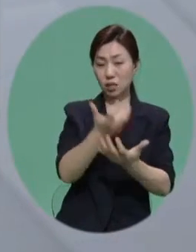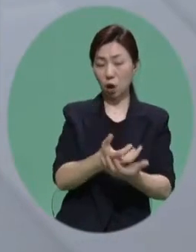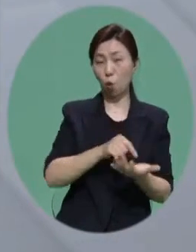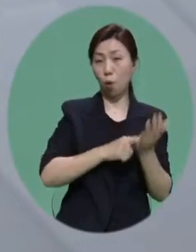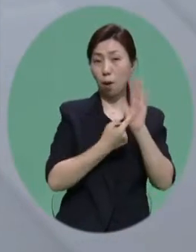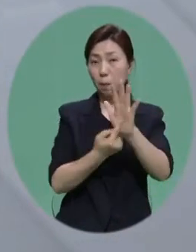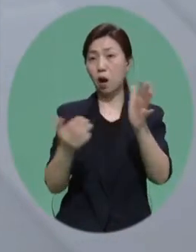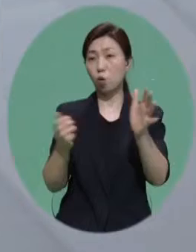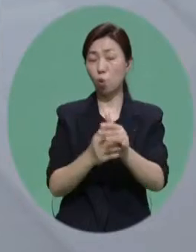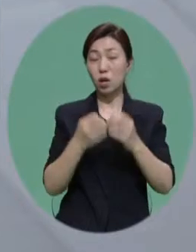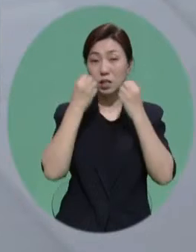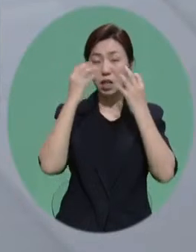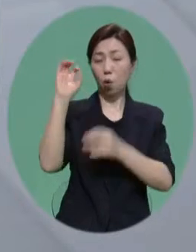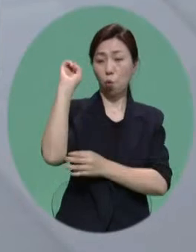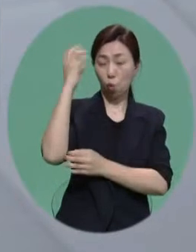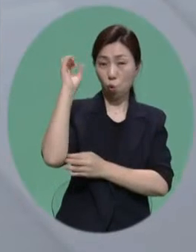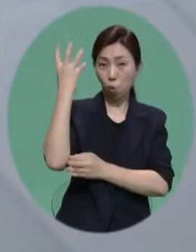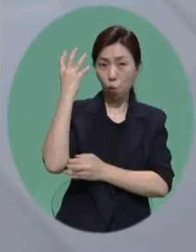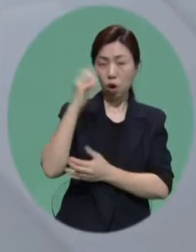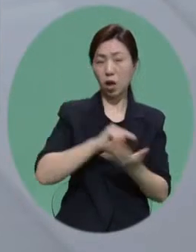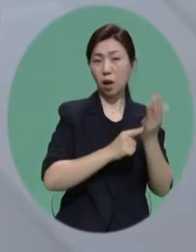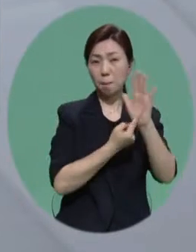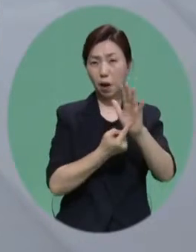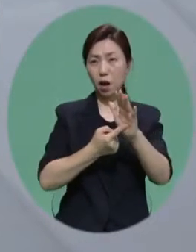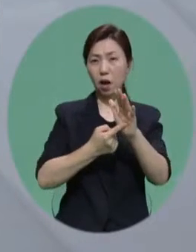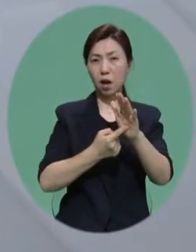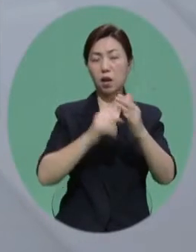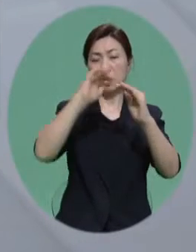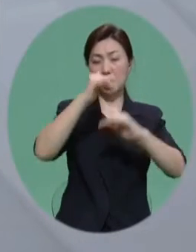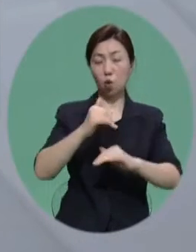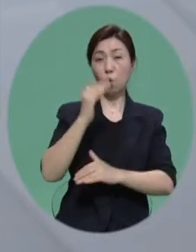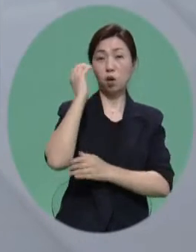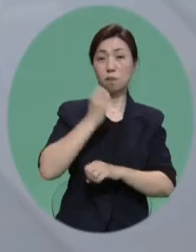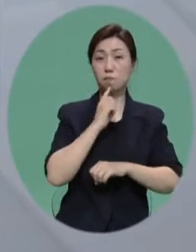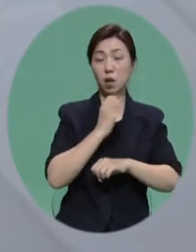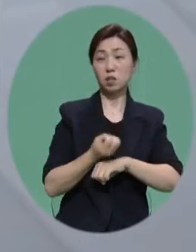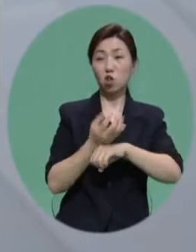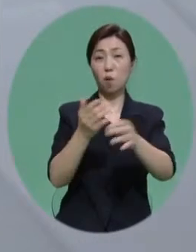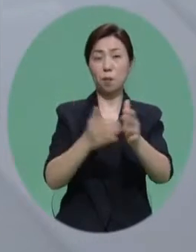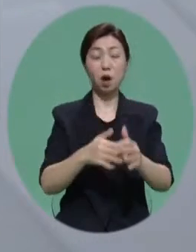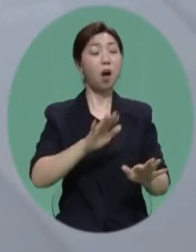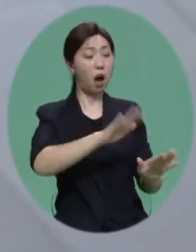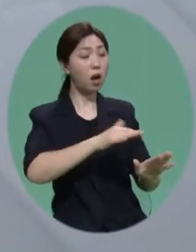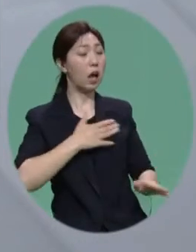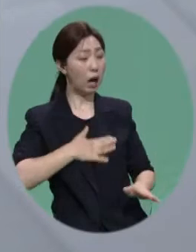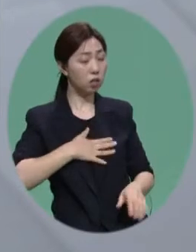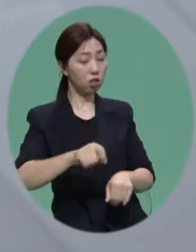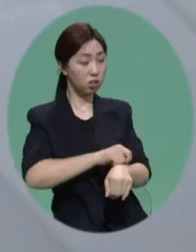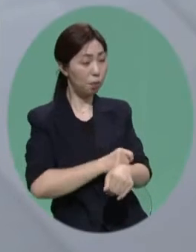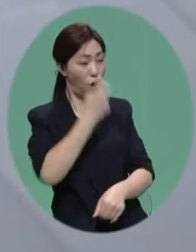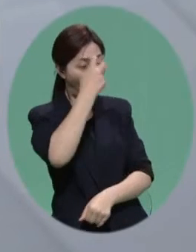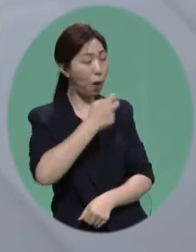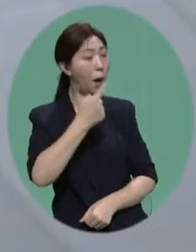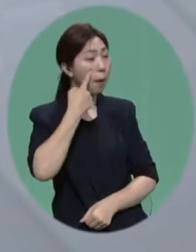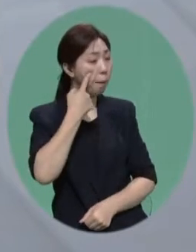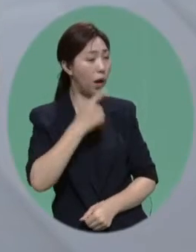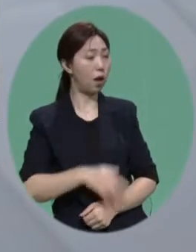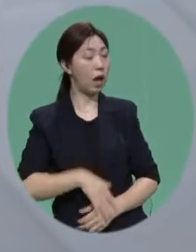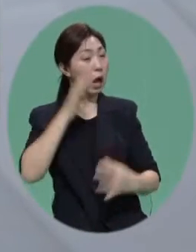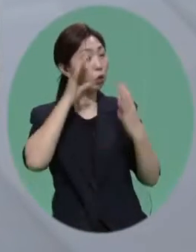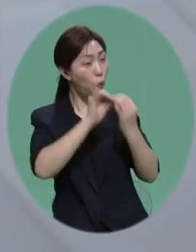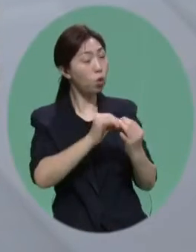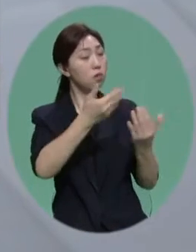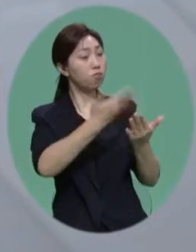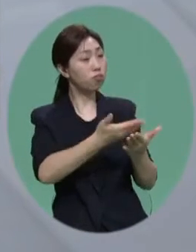새로 에 언론에 나온 것들을 지금 말씀을 드리는 겁니다 어머니 그래서 특검 하자고요 거기에다 동일 않았습니까